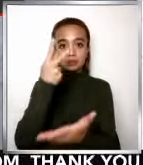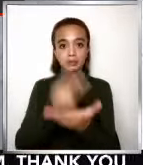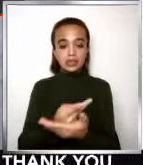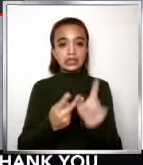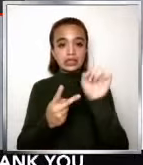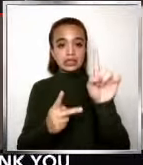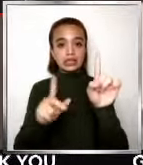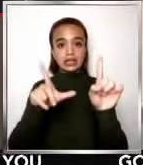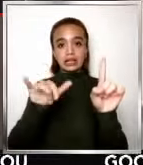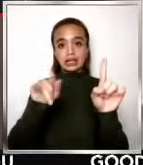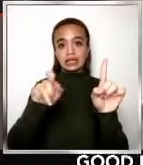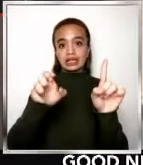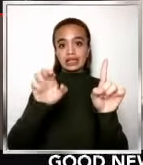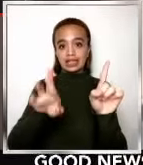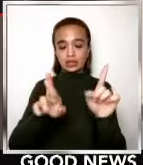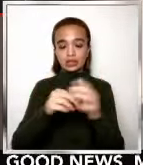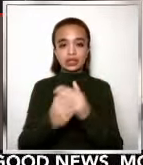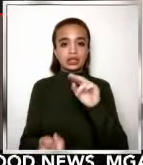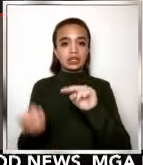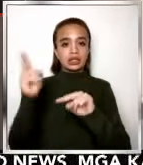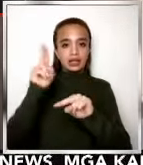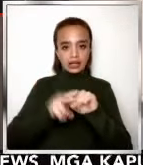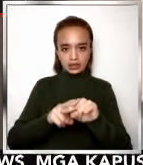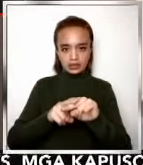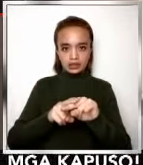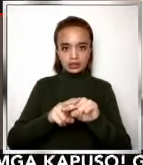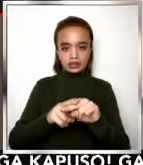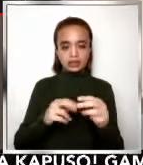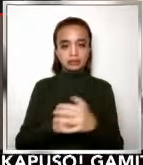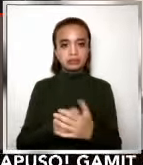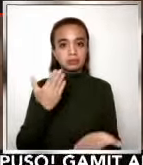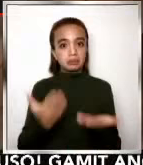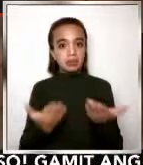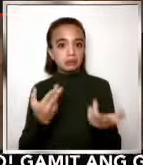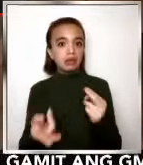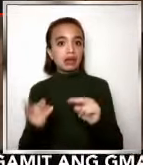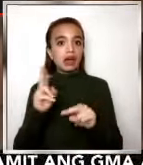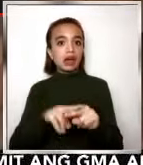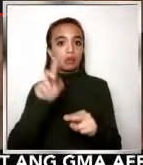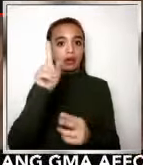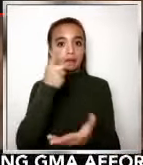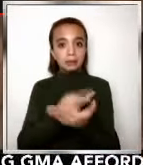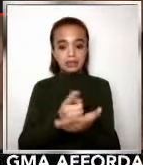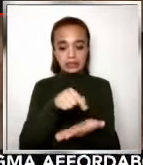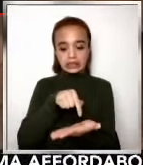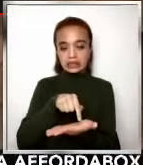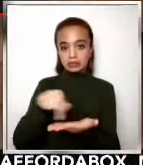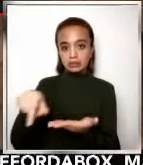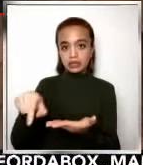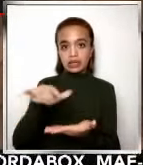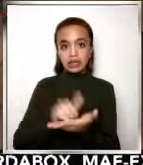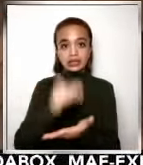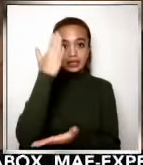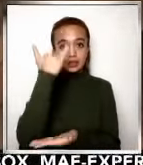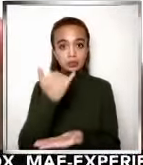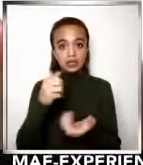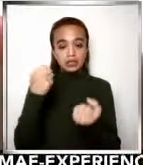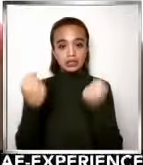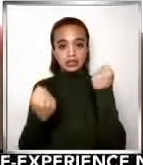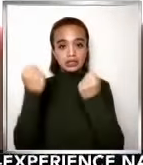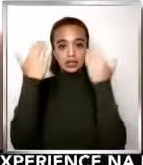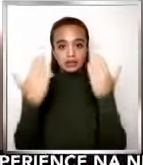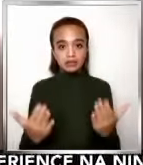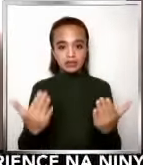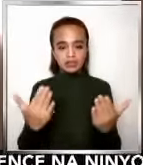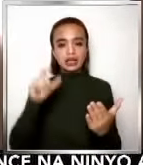diesel ngayong taon. At may mahigit pisong posibleng taas presyo ngayong Linggo, kaya hirit ng ilang driver, taas pasahe.